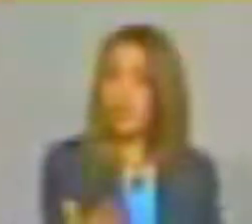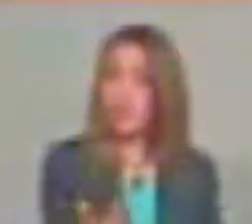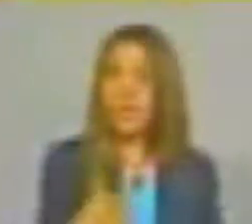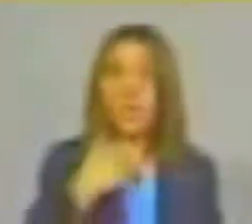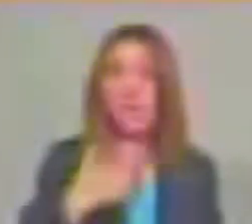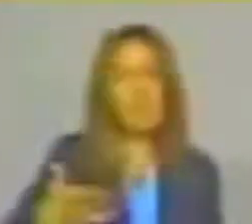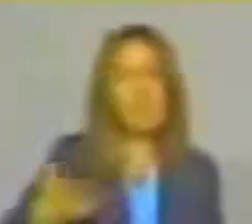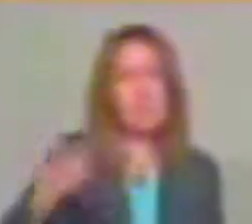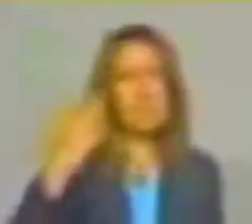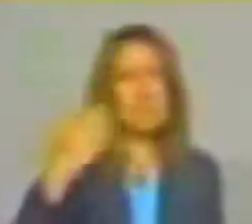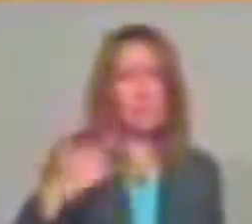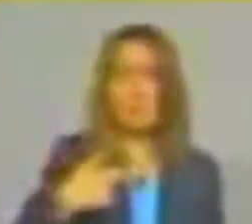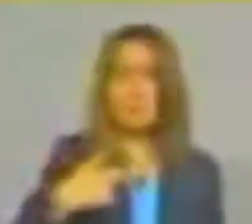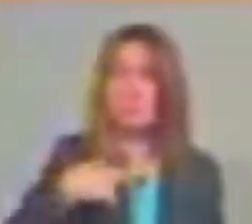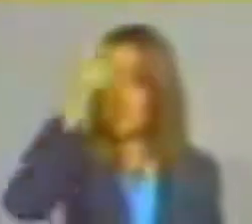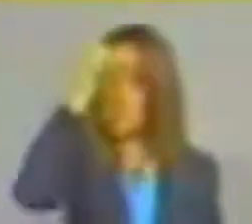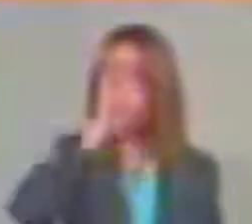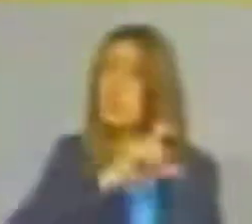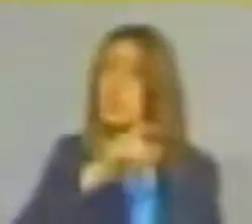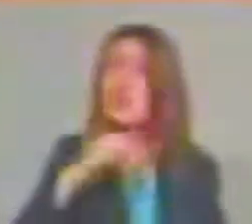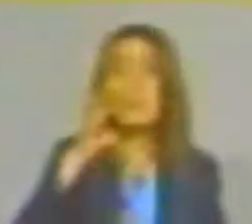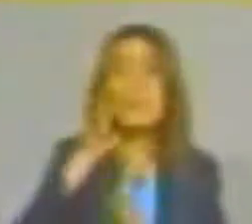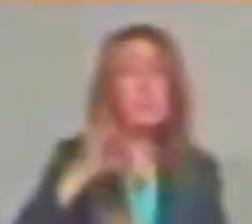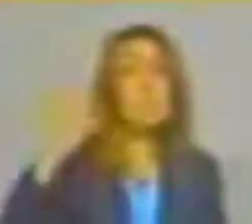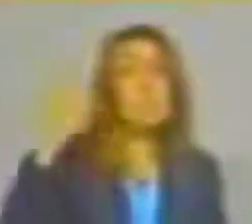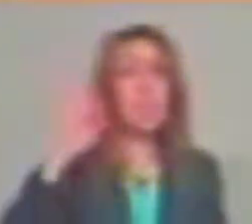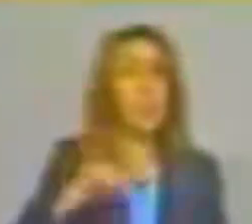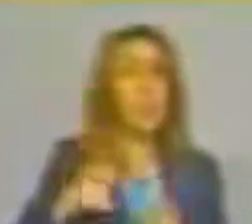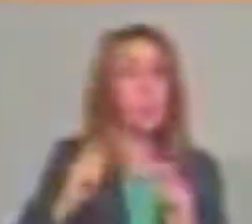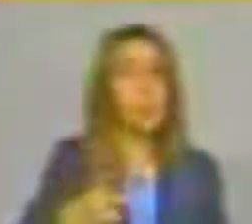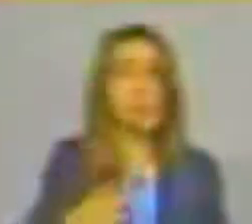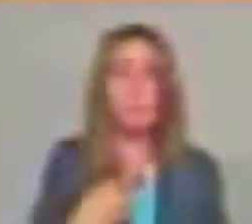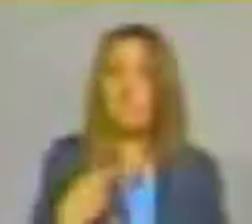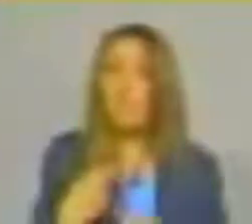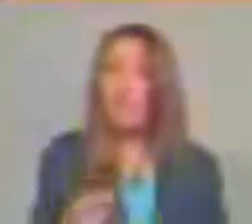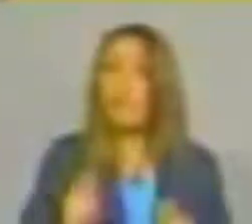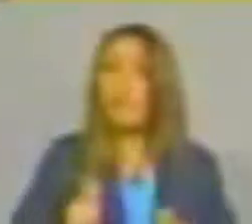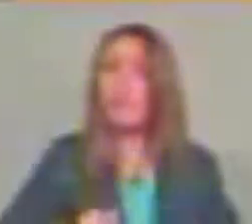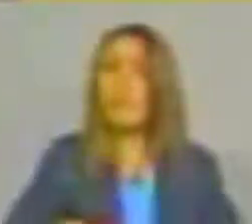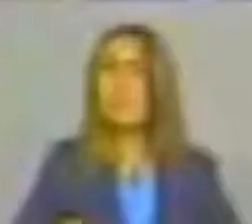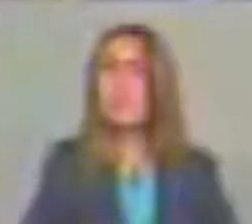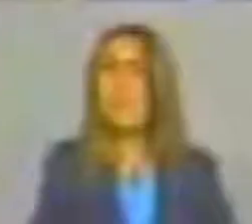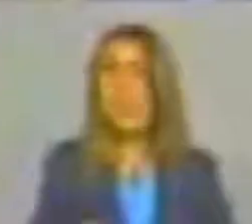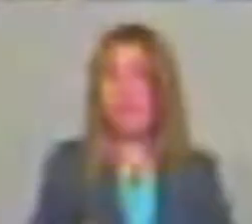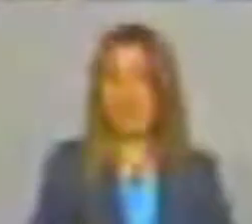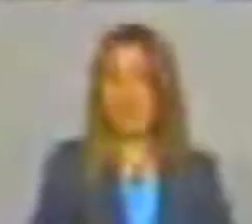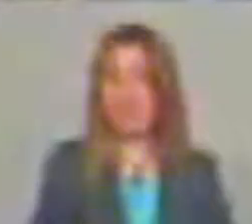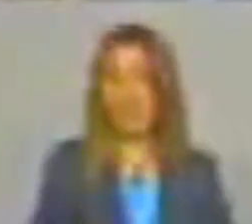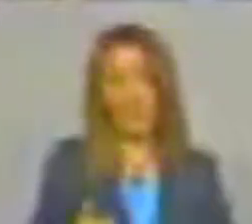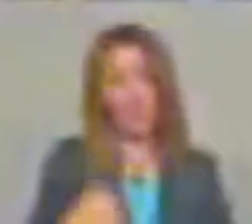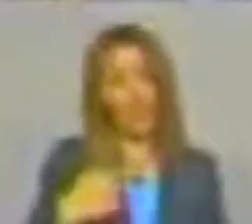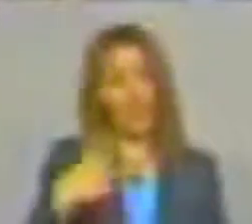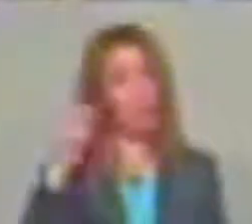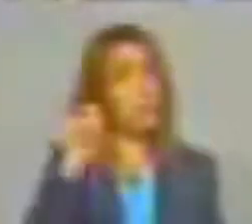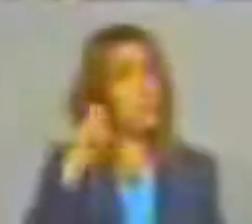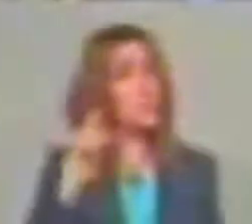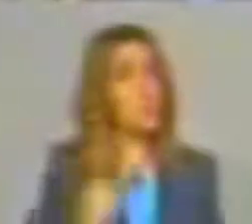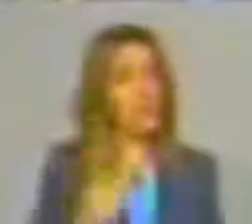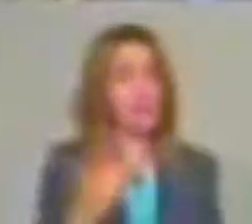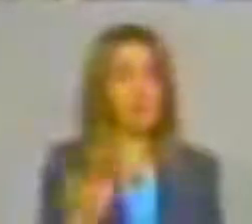Osmanlı'ya oyun oynamayın. Osmanlı adamı affetmez. Etmez.